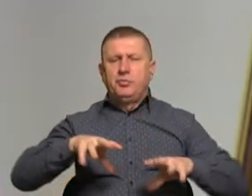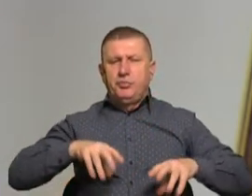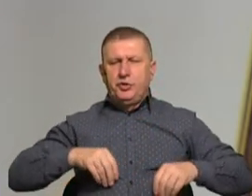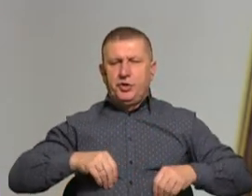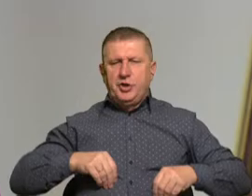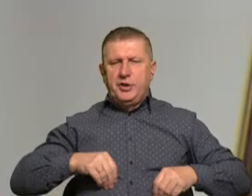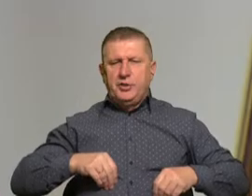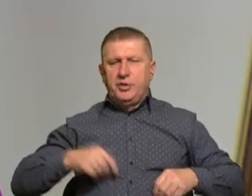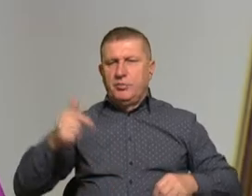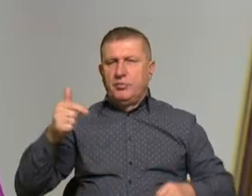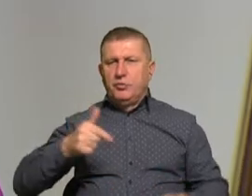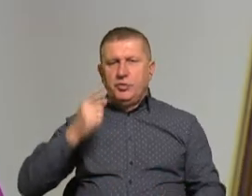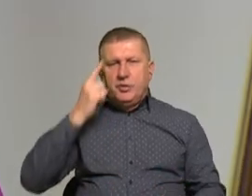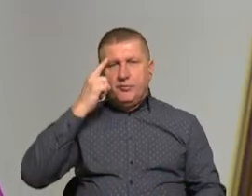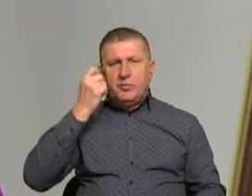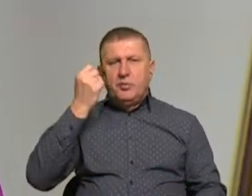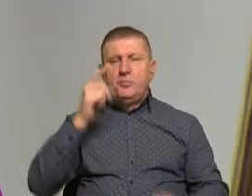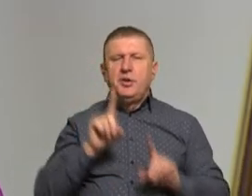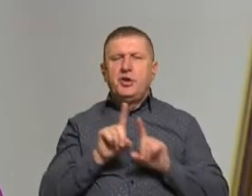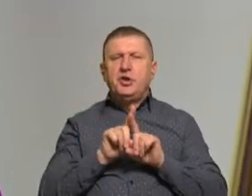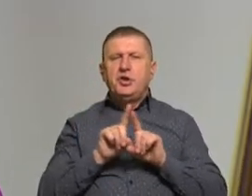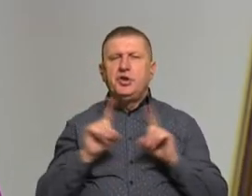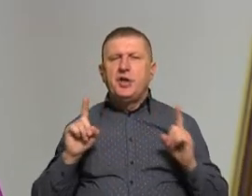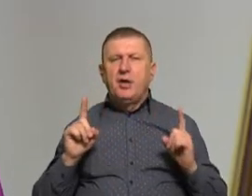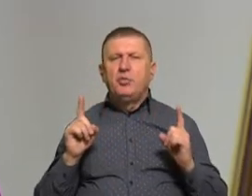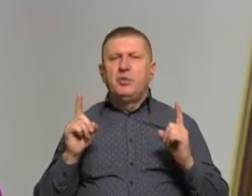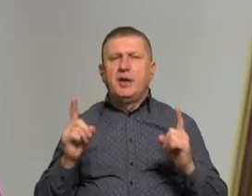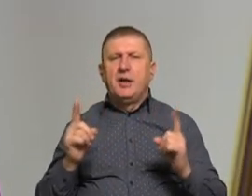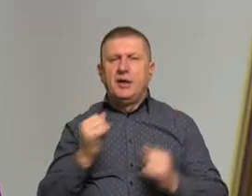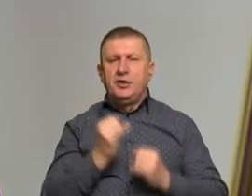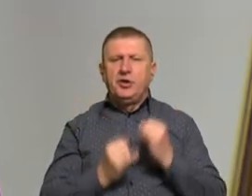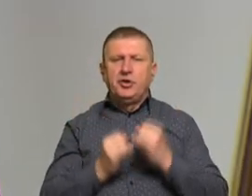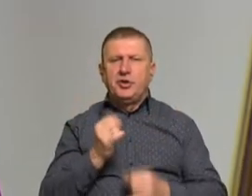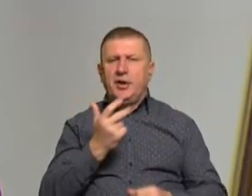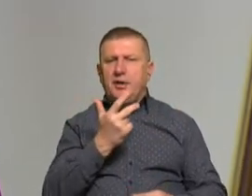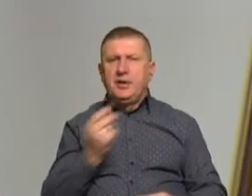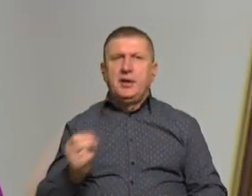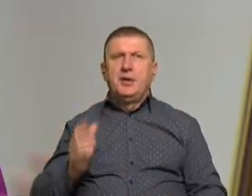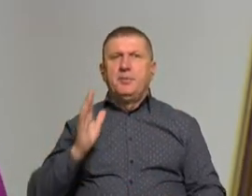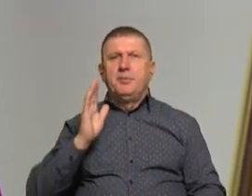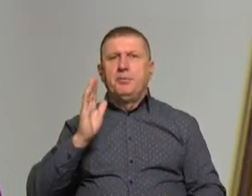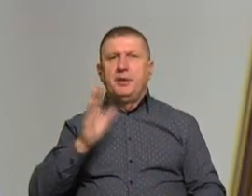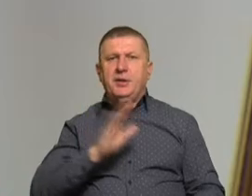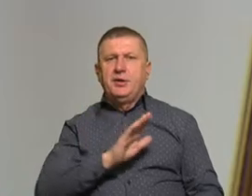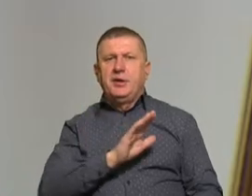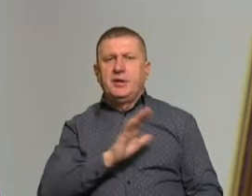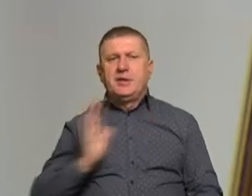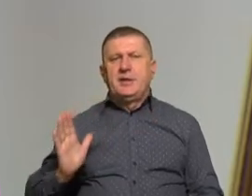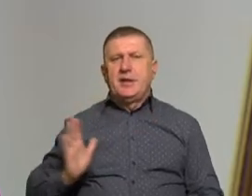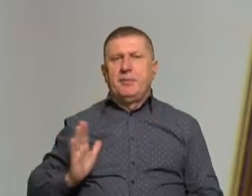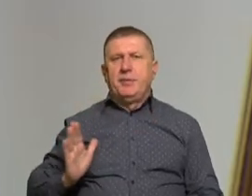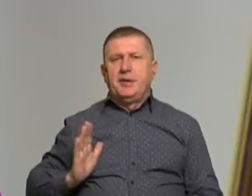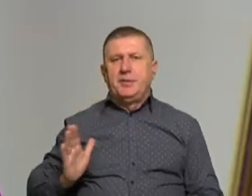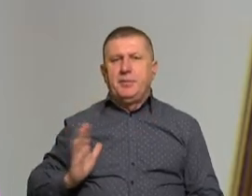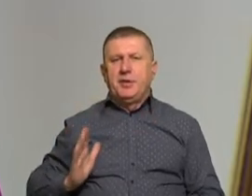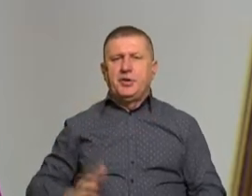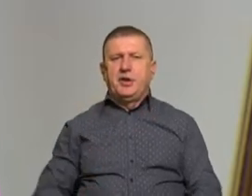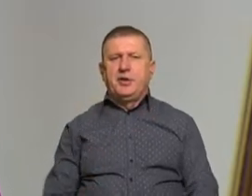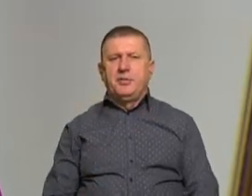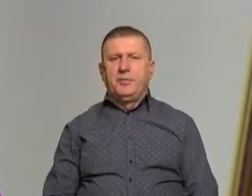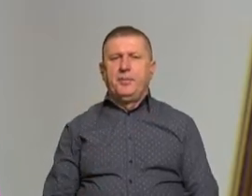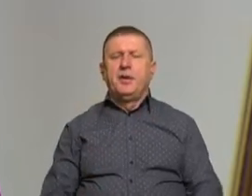i tutaj należy wspomnieć o działkowcach. Jeśli nie zabezpieczymy ich na tereny zielone, nie zostaną przypisane,